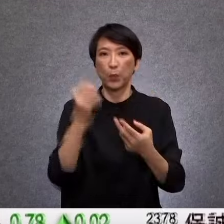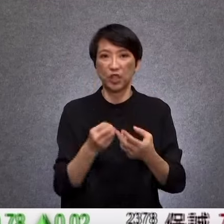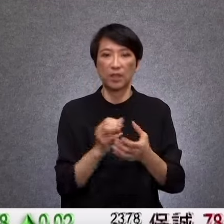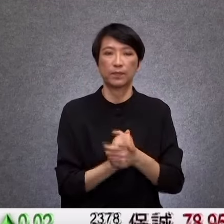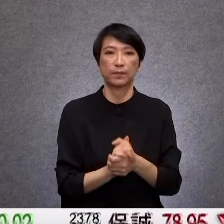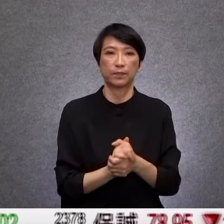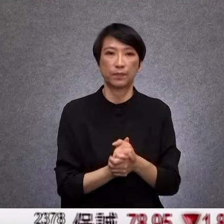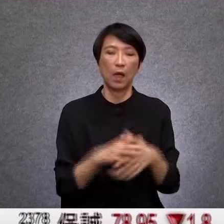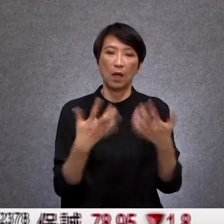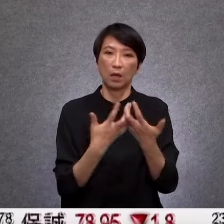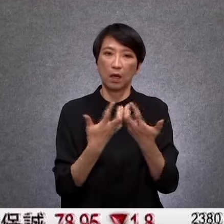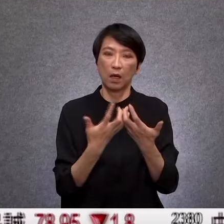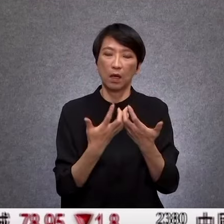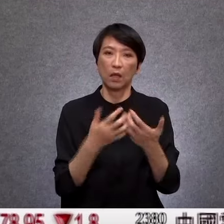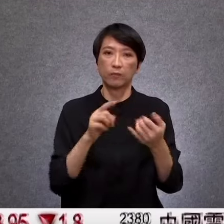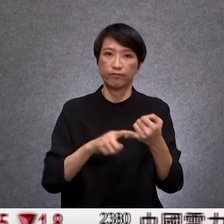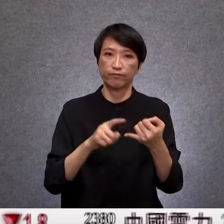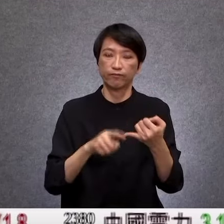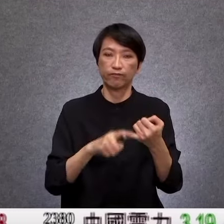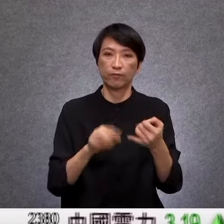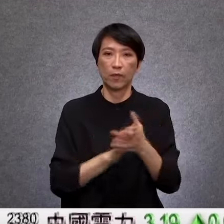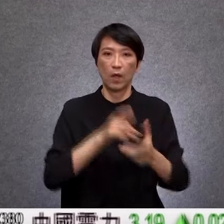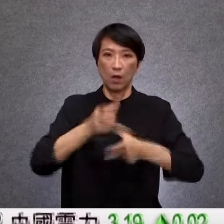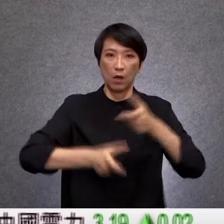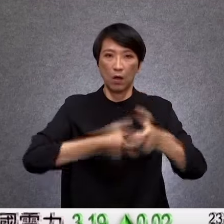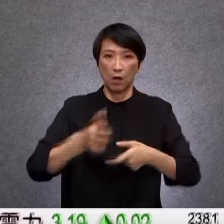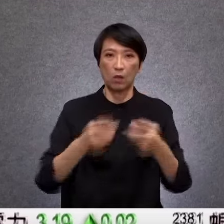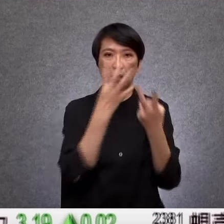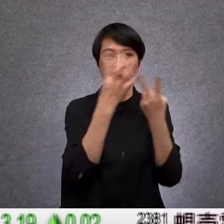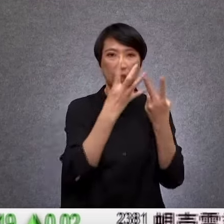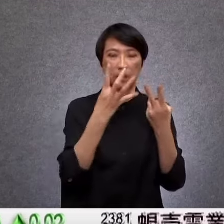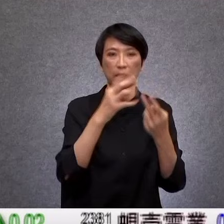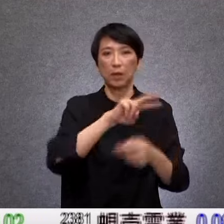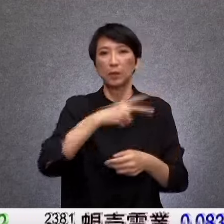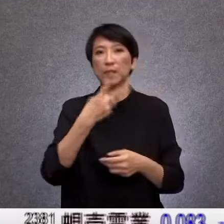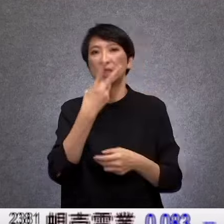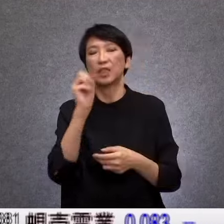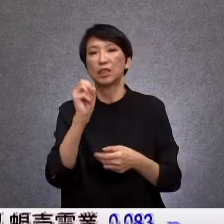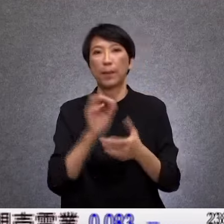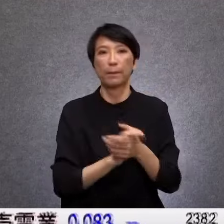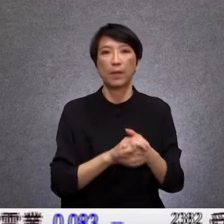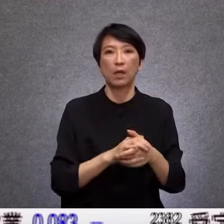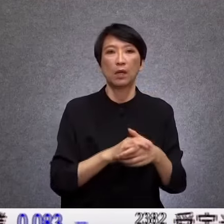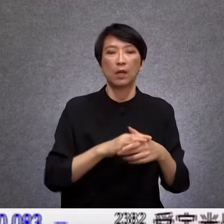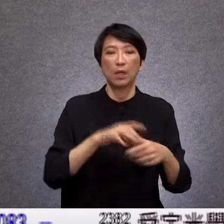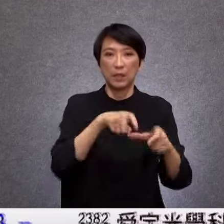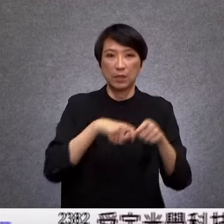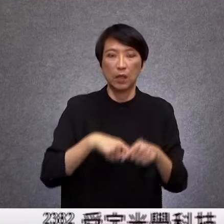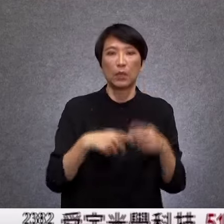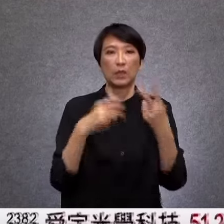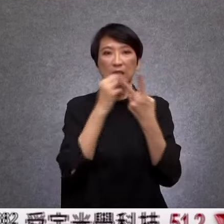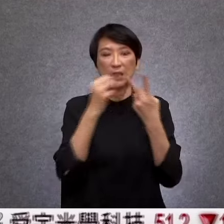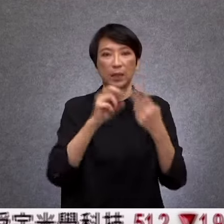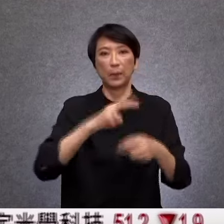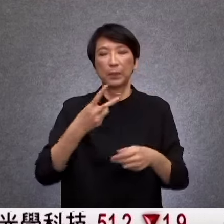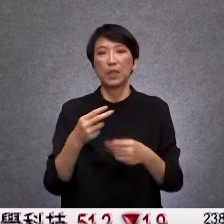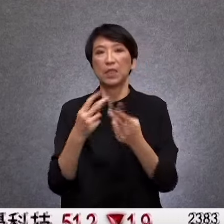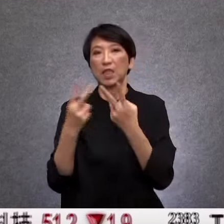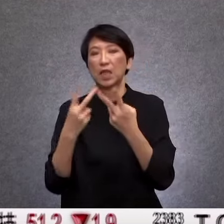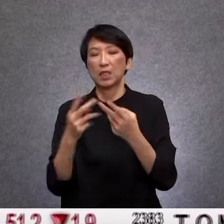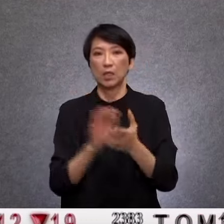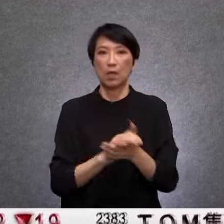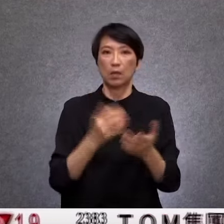咧，係去到22%。咁總嘅嚟講咧，就係個開支就由24減到20，個收入由